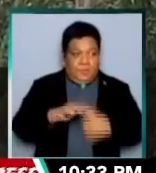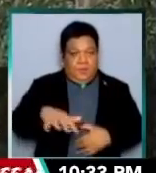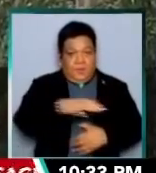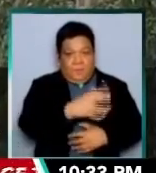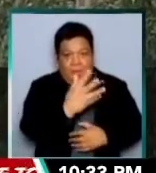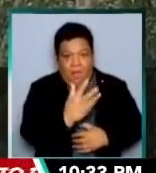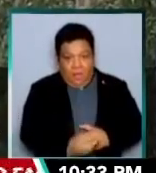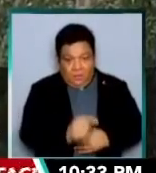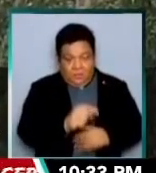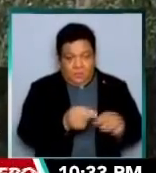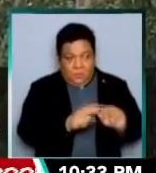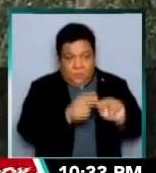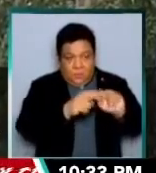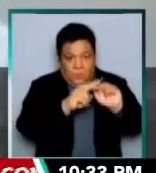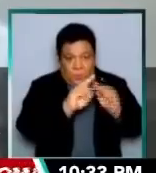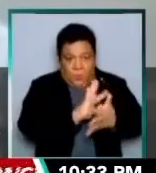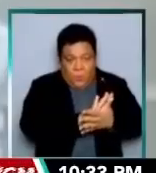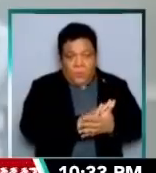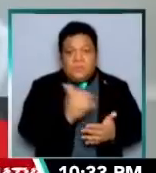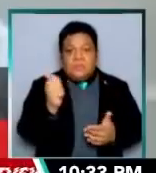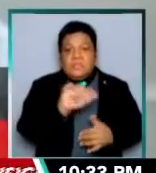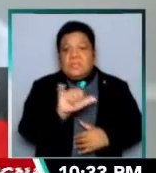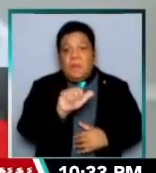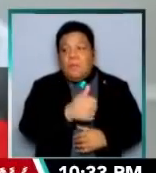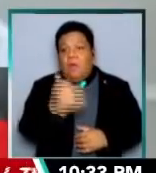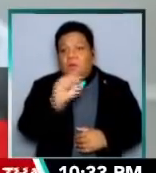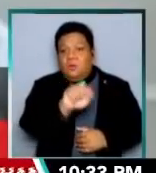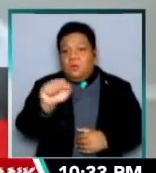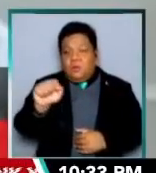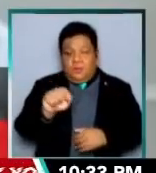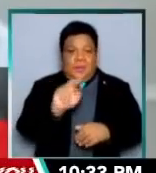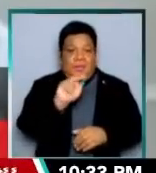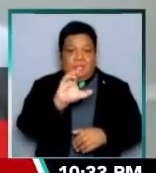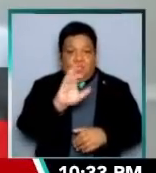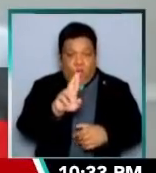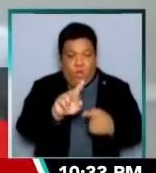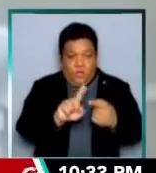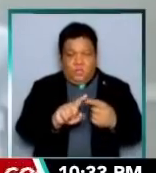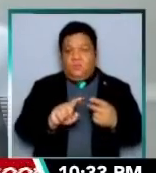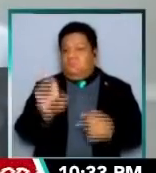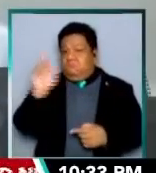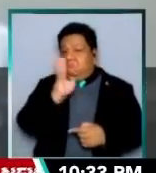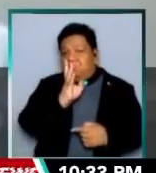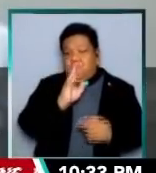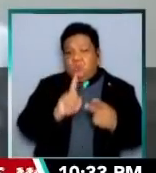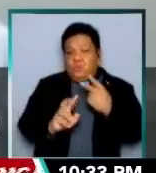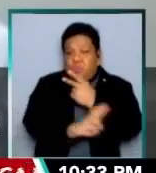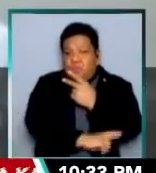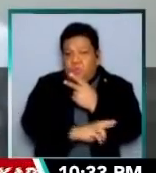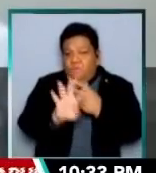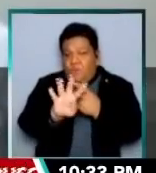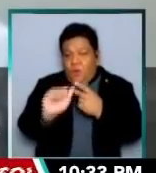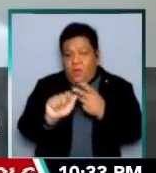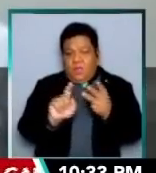ibang karatig probinsya ng NCR. NCR regions 4, A, 3. Now, I think even region 1 and region